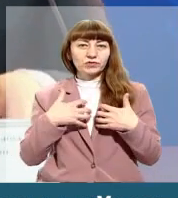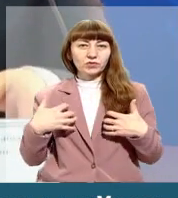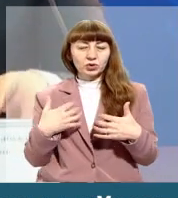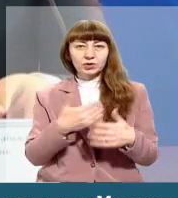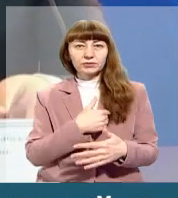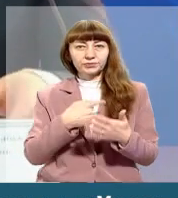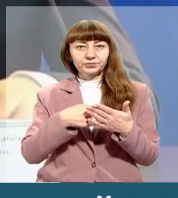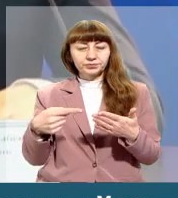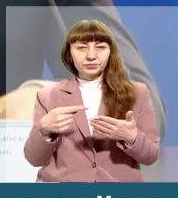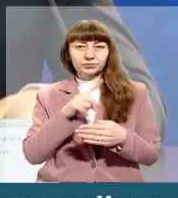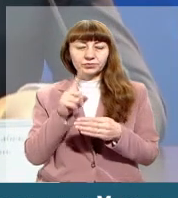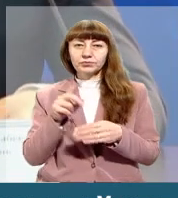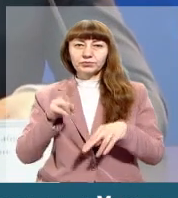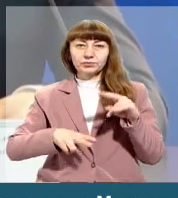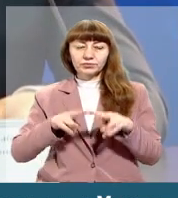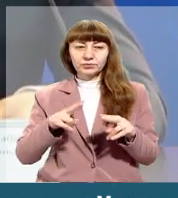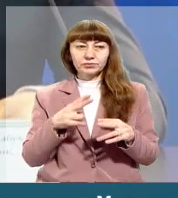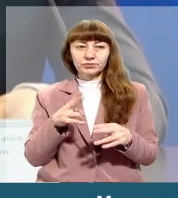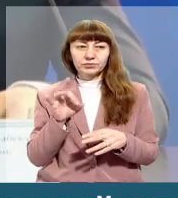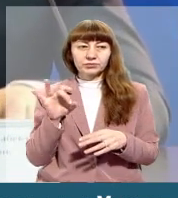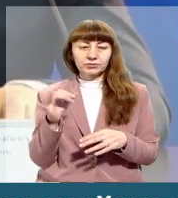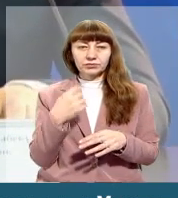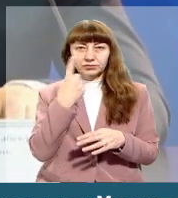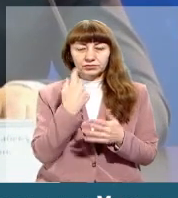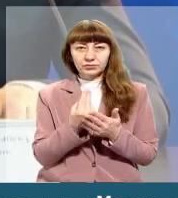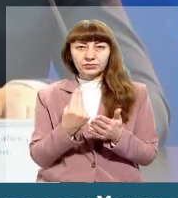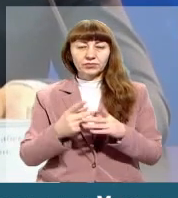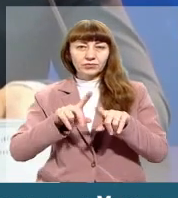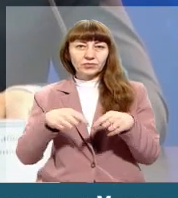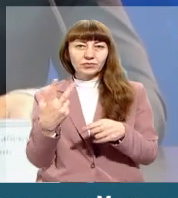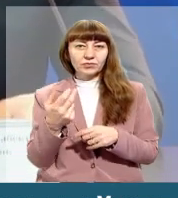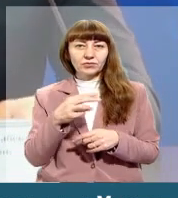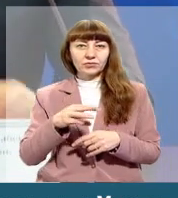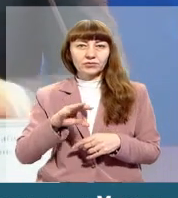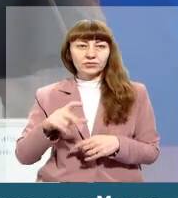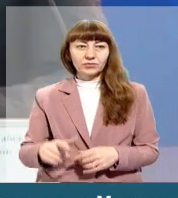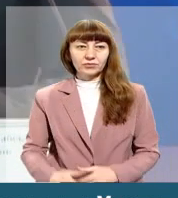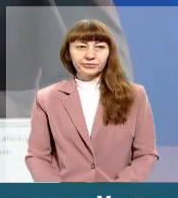что для того, чтобы построить базу из личных средств, мы выделили более 300 миллионов тенге.